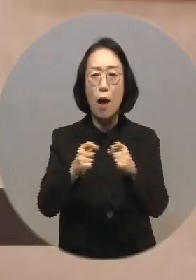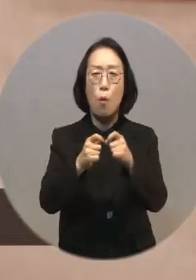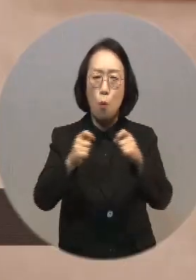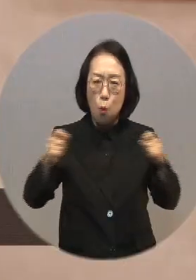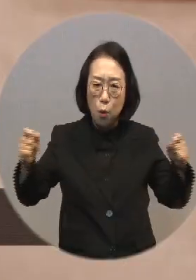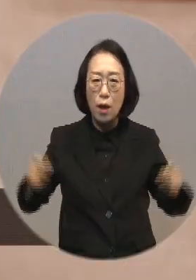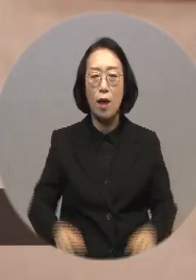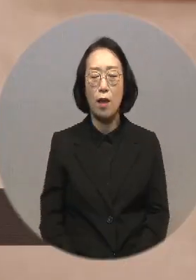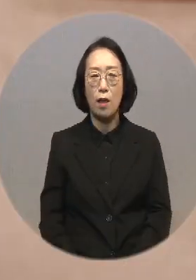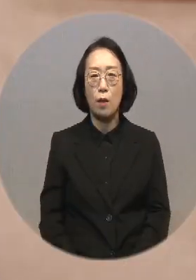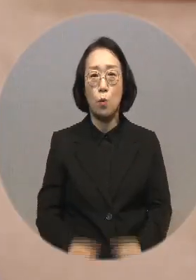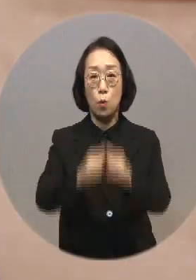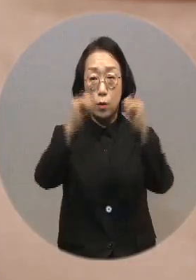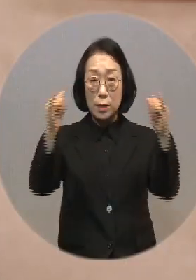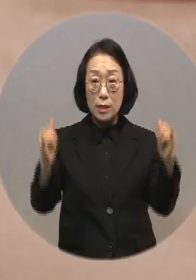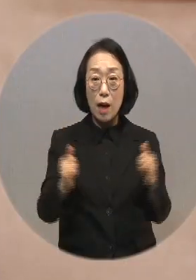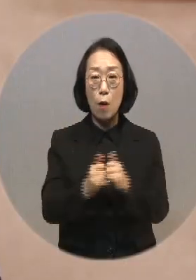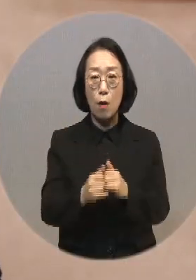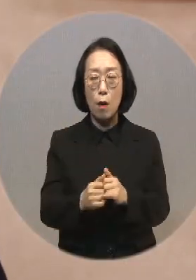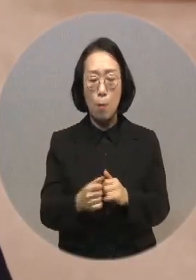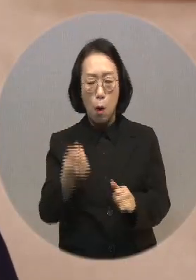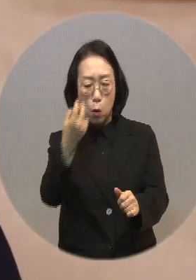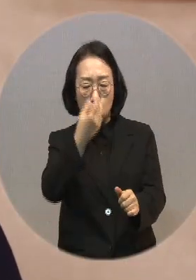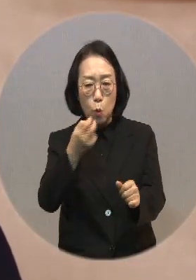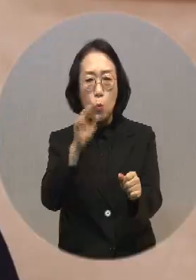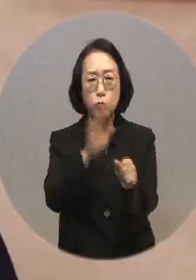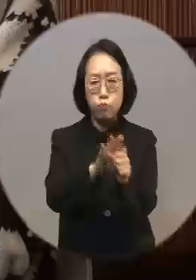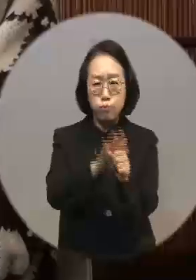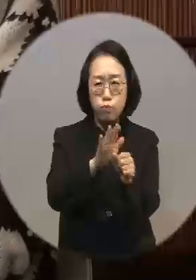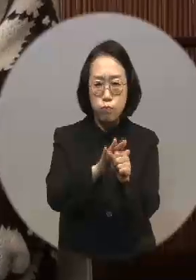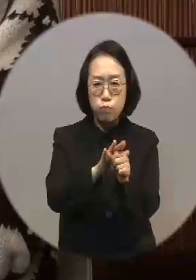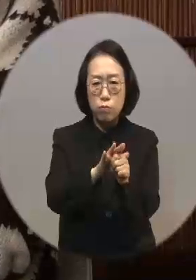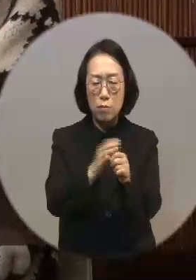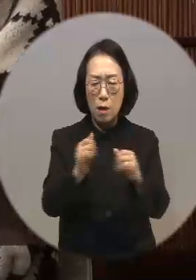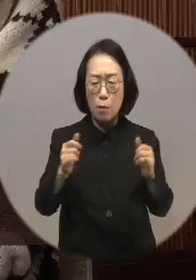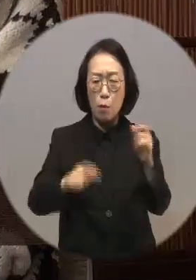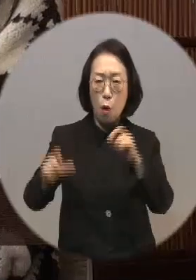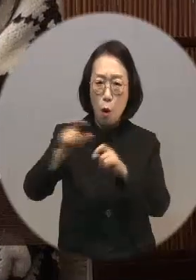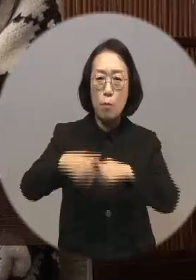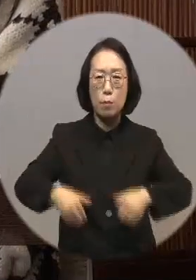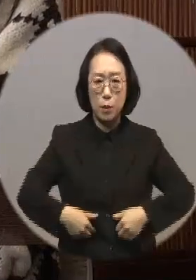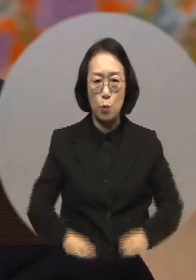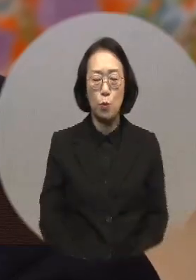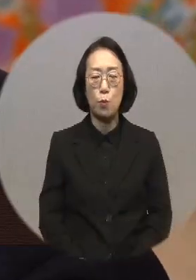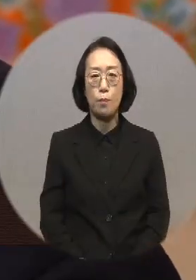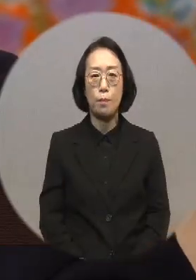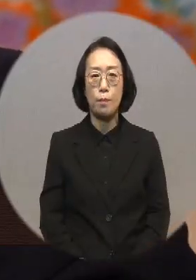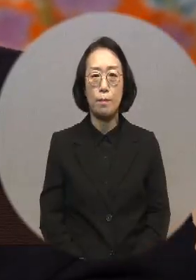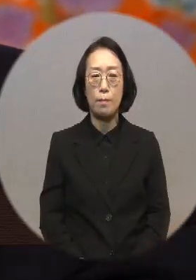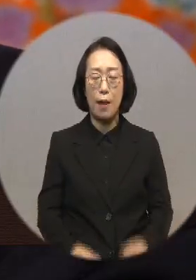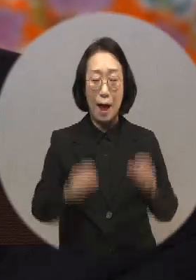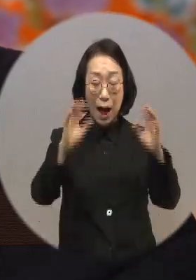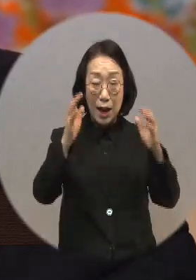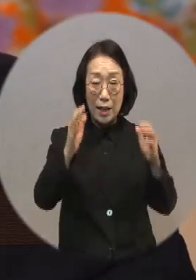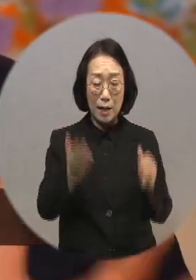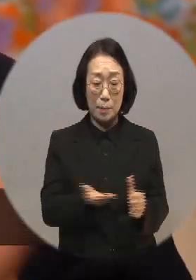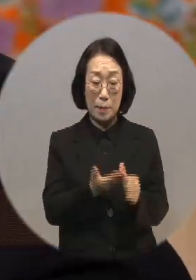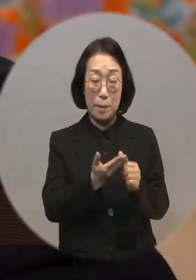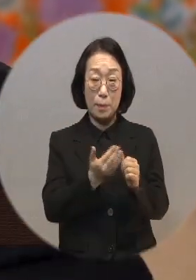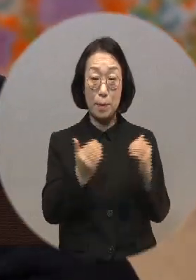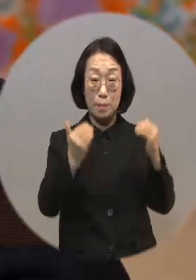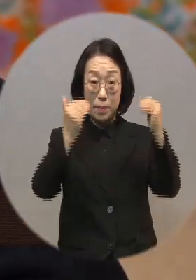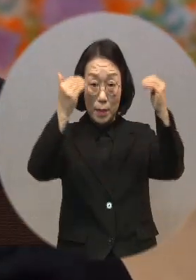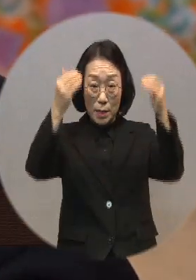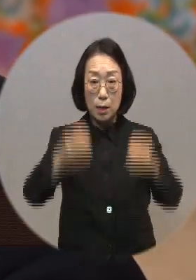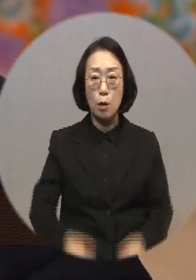사회가 계속되다 보니까 돌봄 노동이 정말 지독한 노동이에요. 그런 말 있어요. 아이는 점차 나아져요. 하지만 노인들은 점차